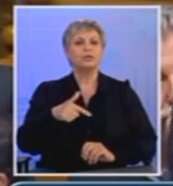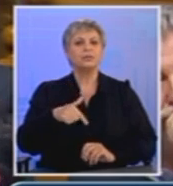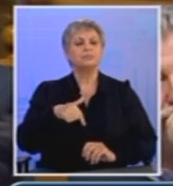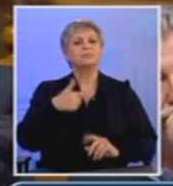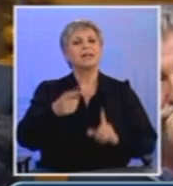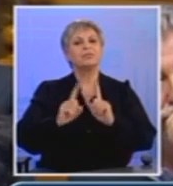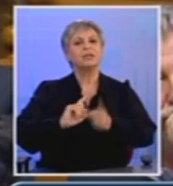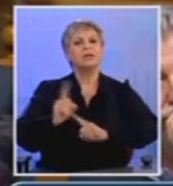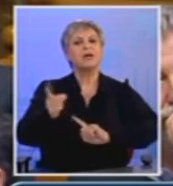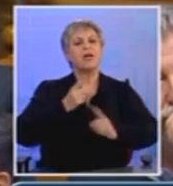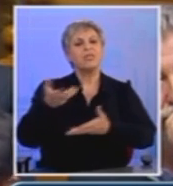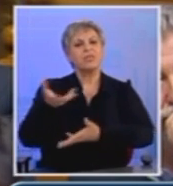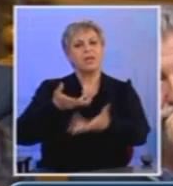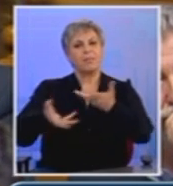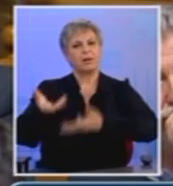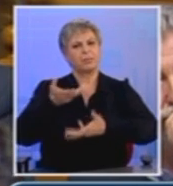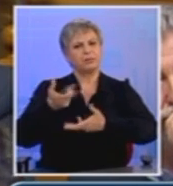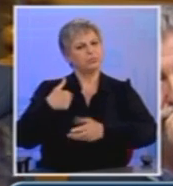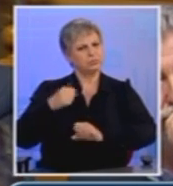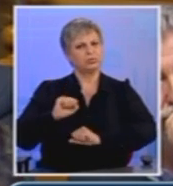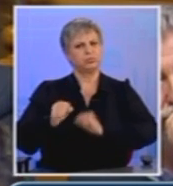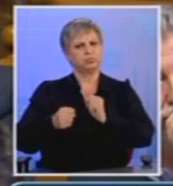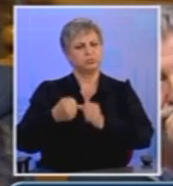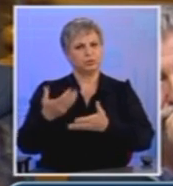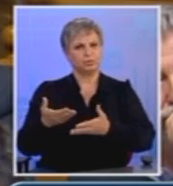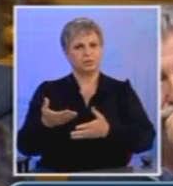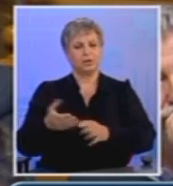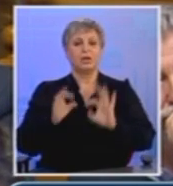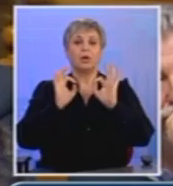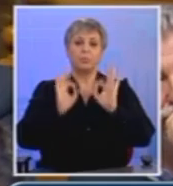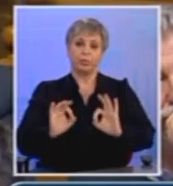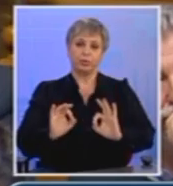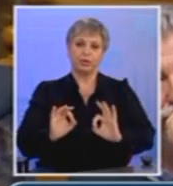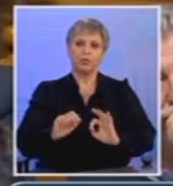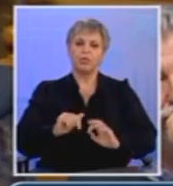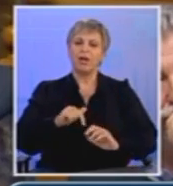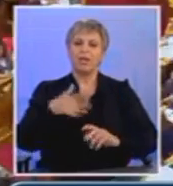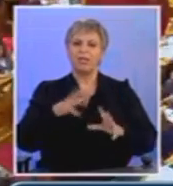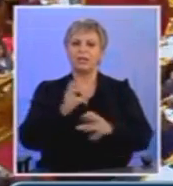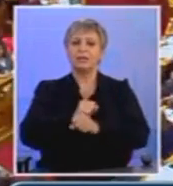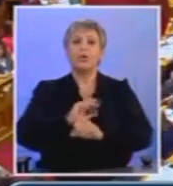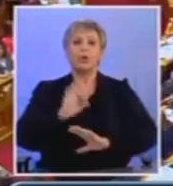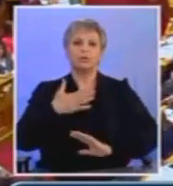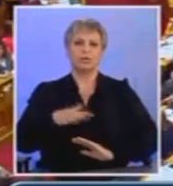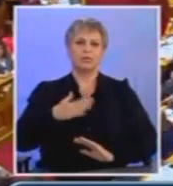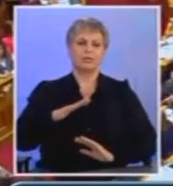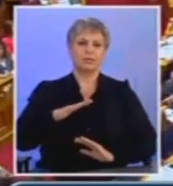διαπραγματευτικής προσπάθειας που σίγουρα δεν είναι αυτή που επιθυμούσαμε